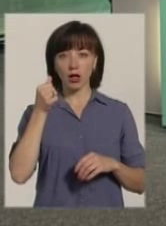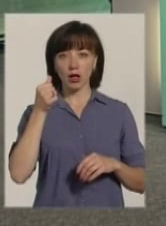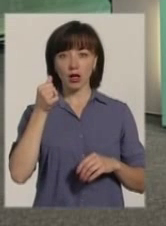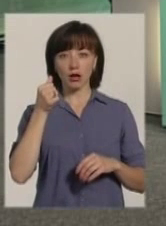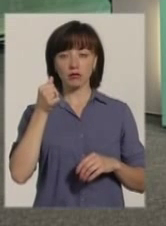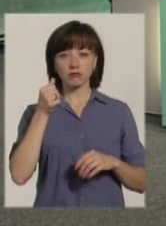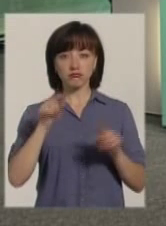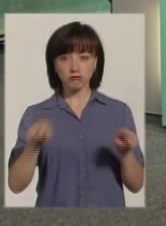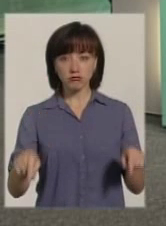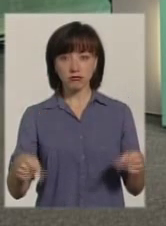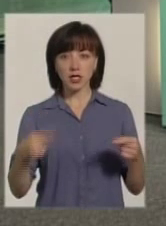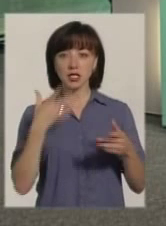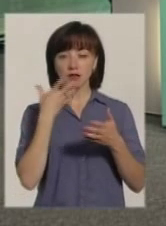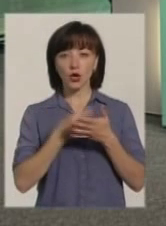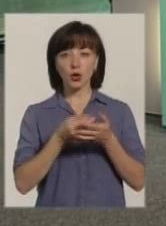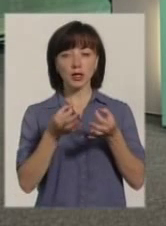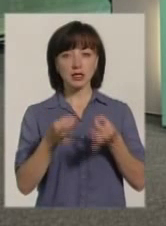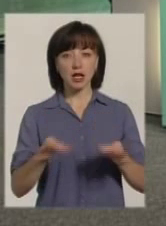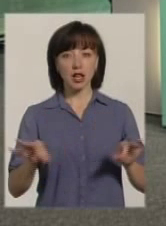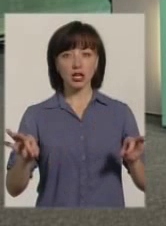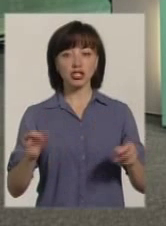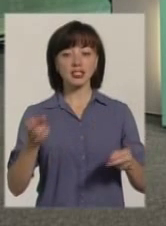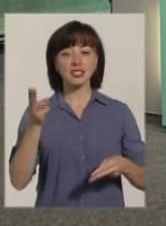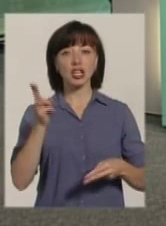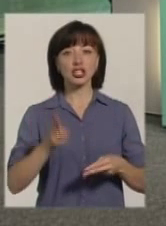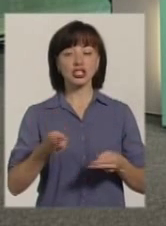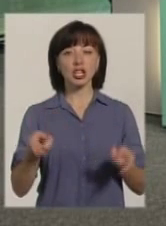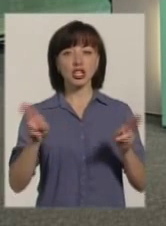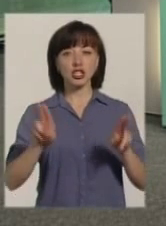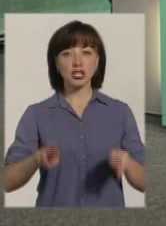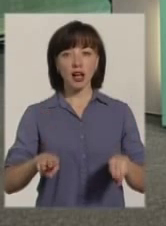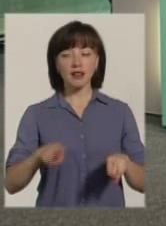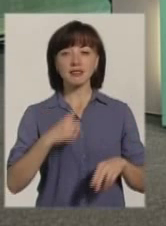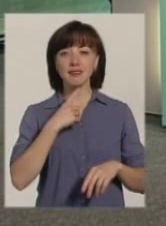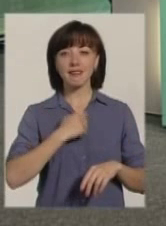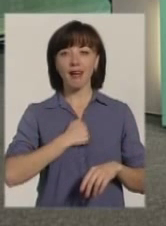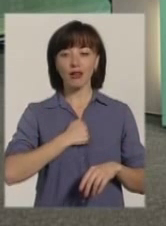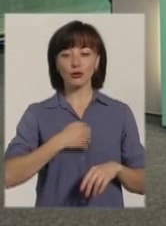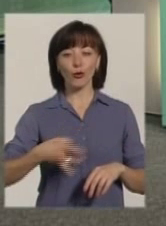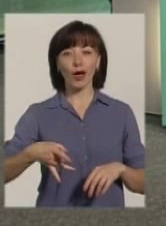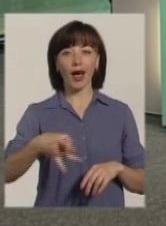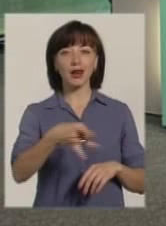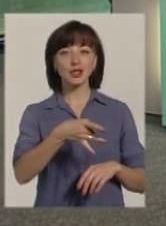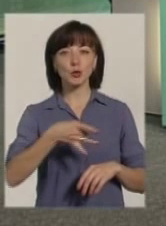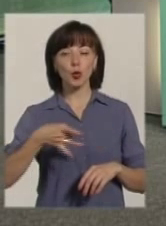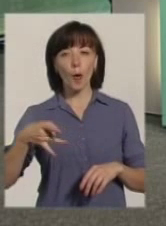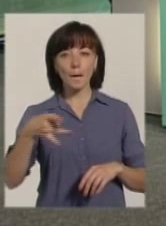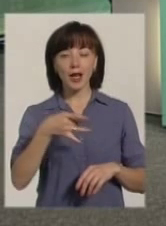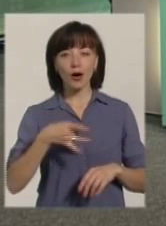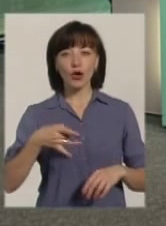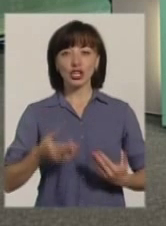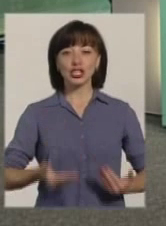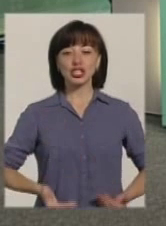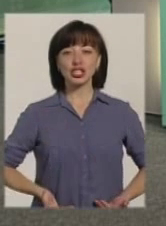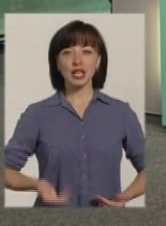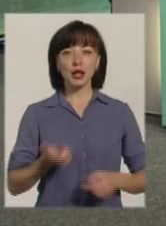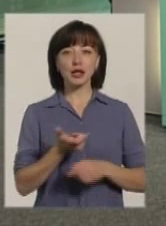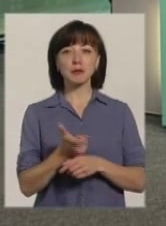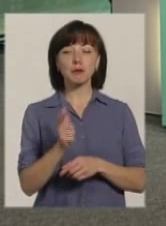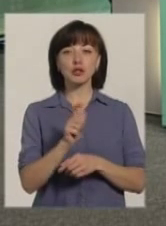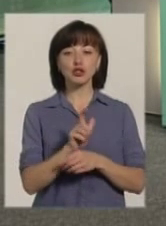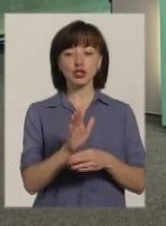незалежність, залишалася все-таки тою радянською республікою і жила за більшою частиною тих